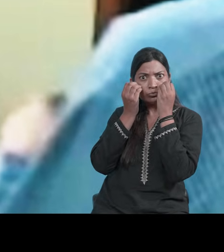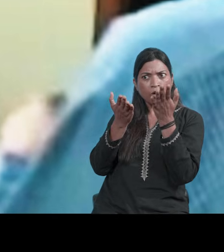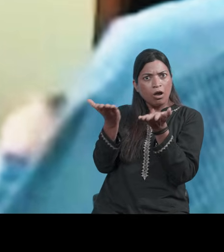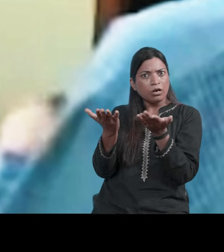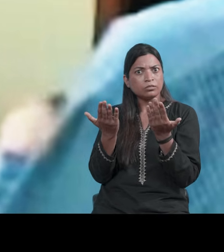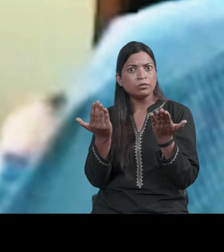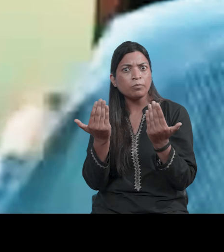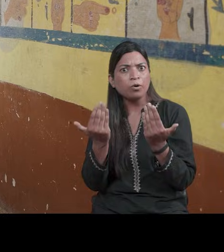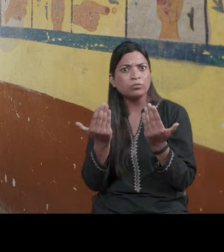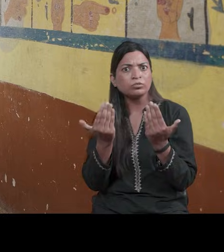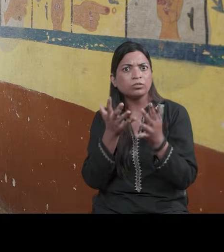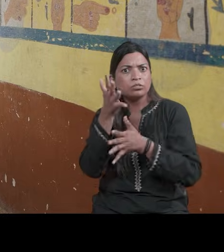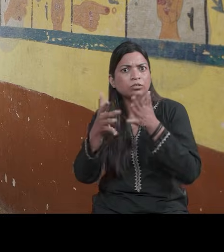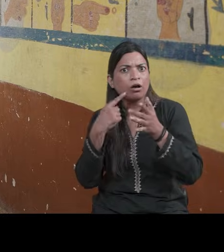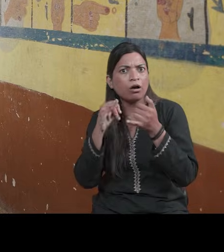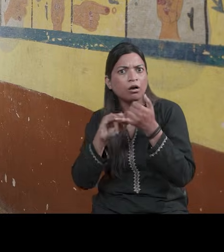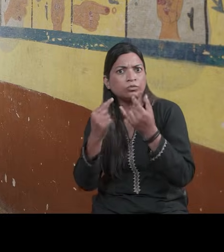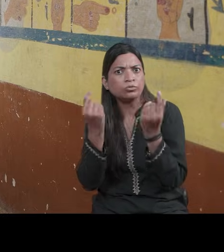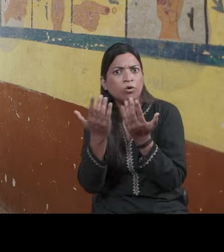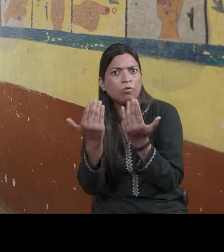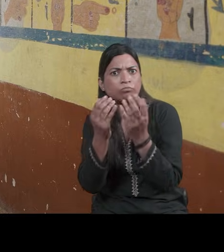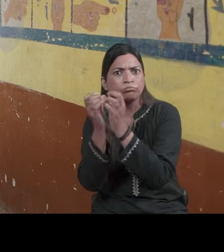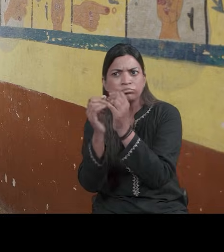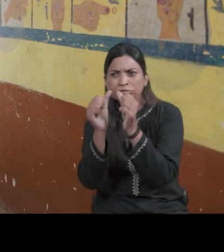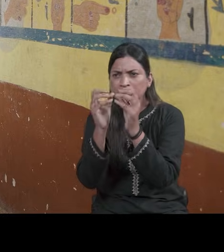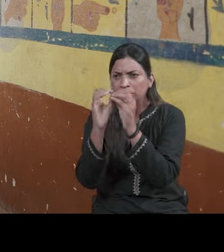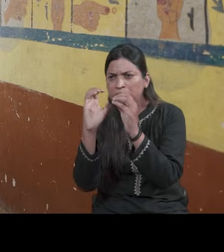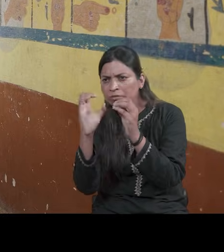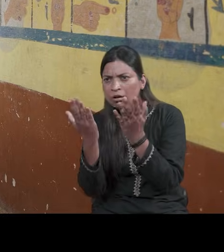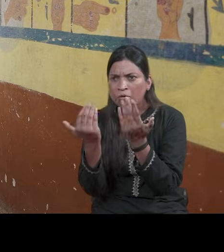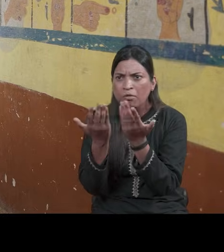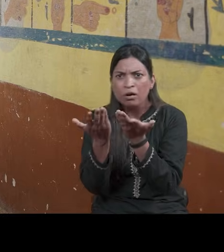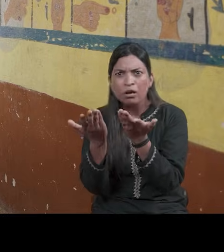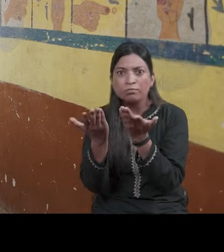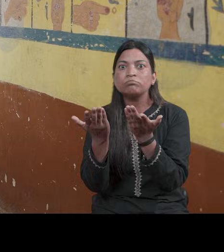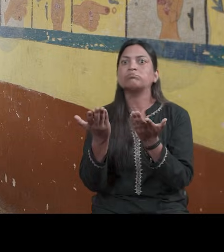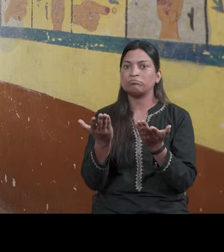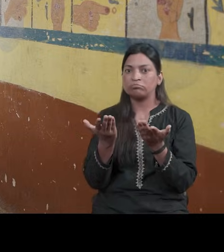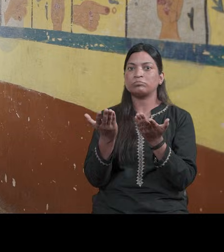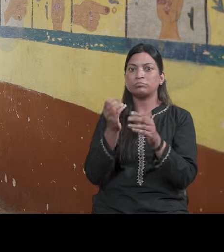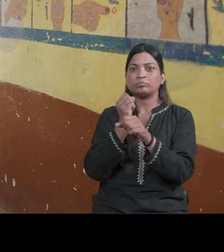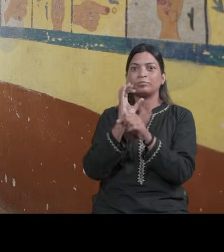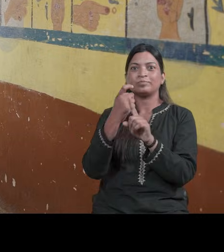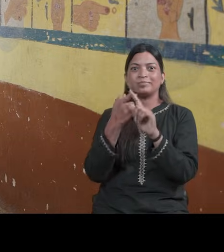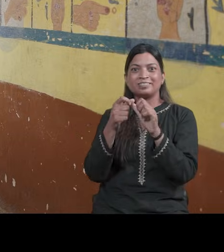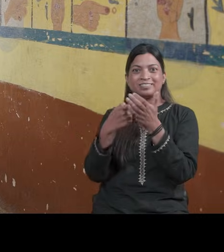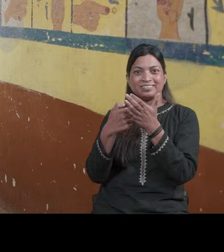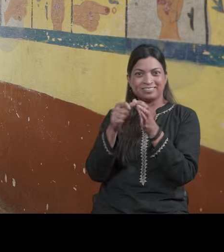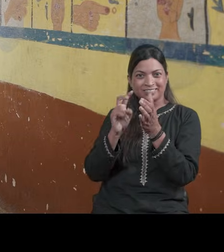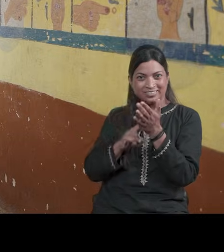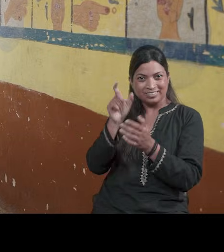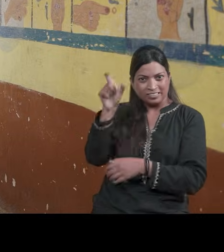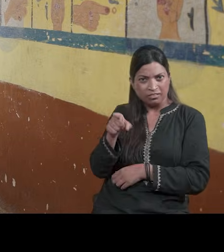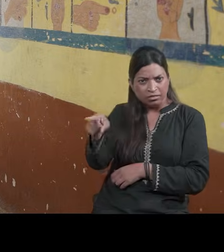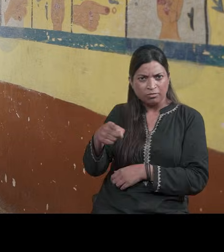सकता, अल्फ़ाबेट्स बना रहा है। तो गोकर्ण पाटिल को हम लोगों ने तैयार किया और उसको पूरा